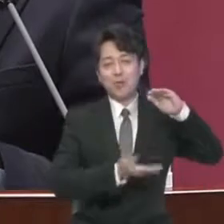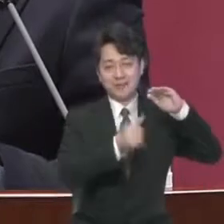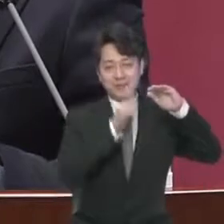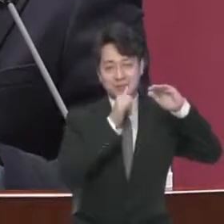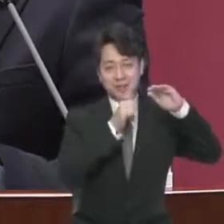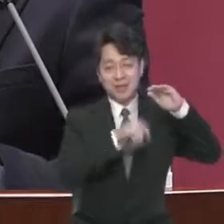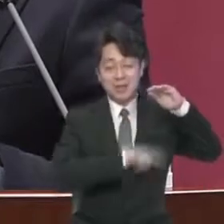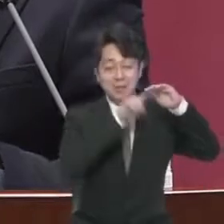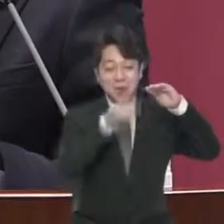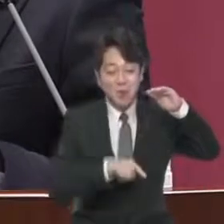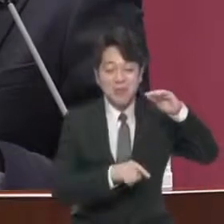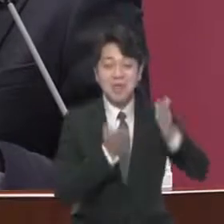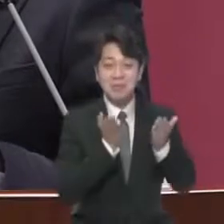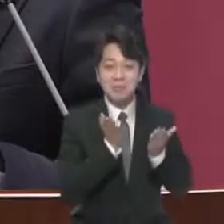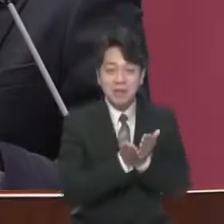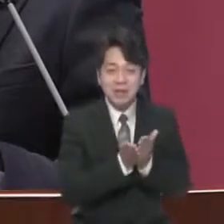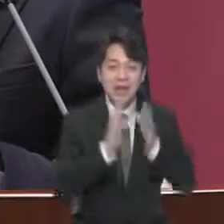아이들에게 필요한